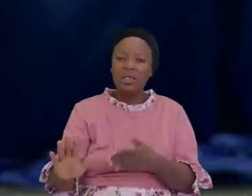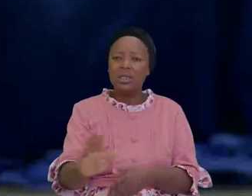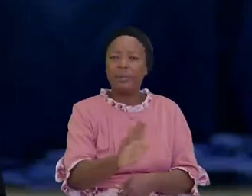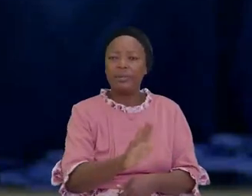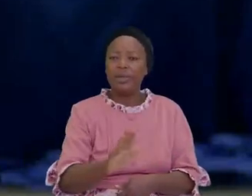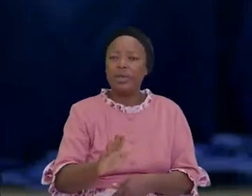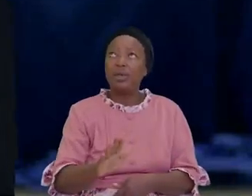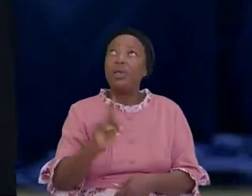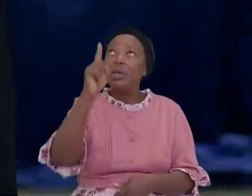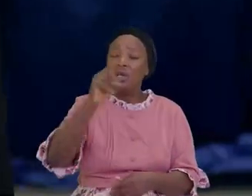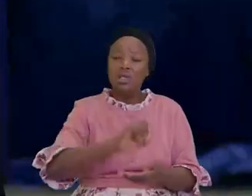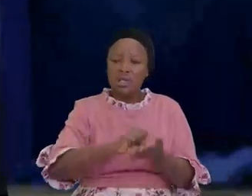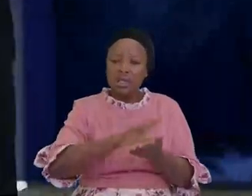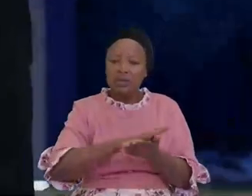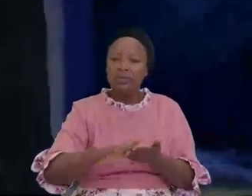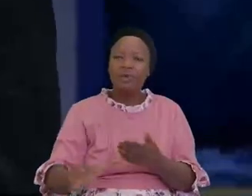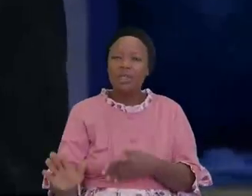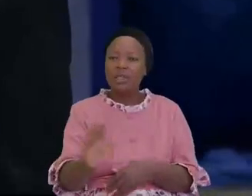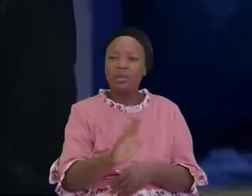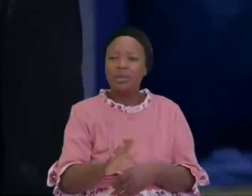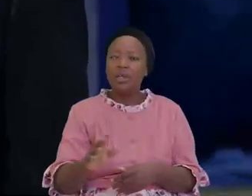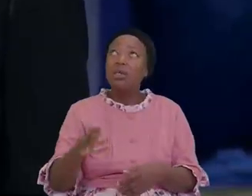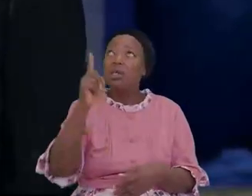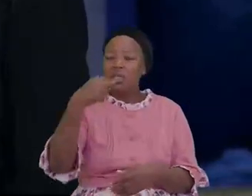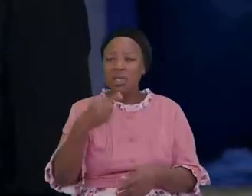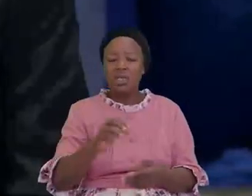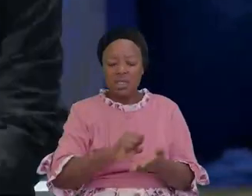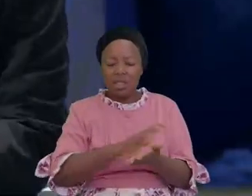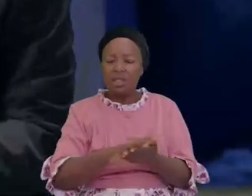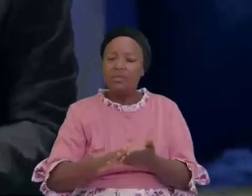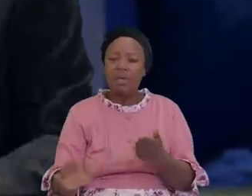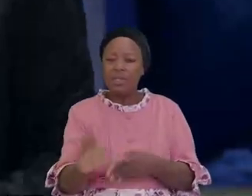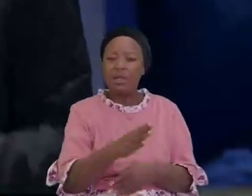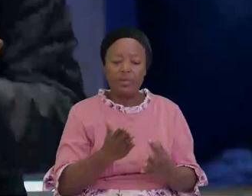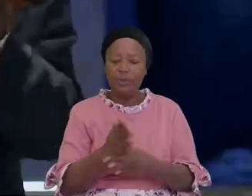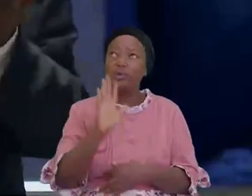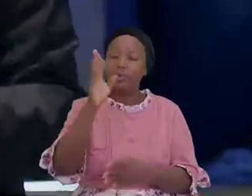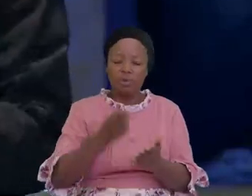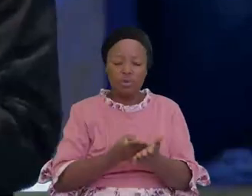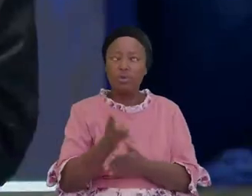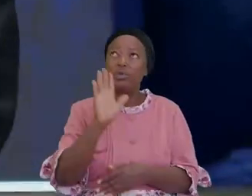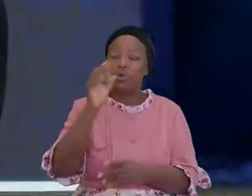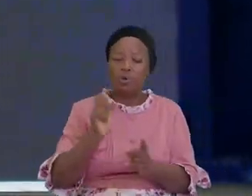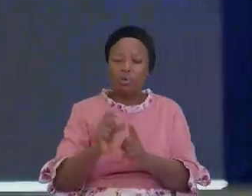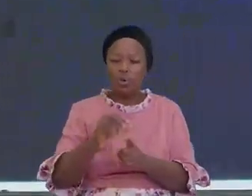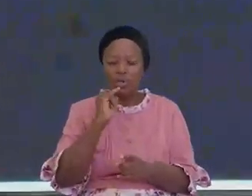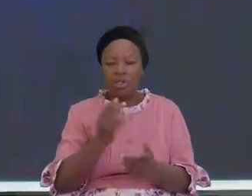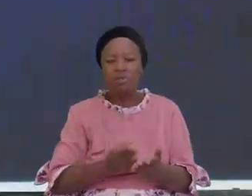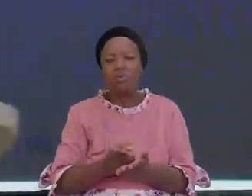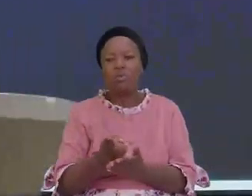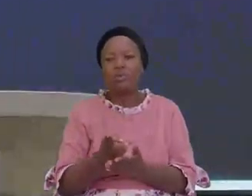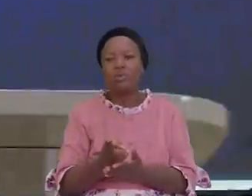purifiés, il les a sanctifiés. Il dit, sanctifie-les par ta vérité, ta parole est la